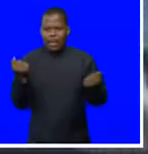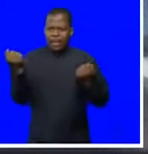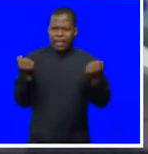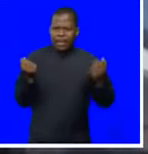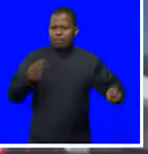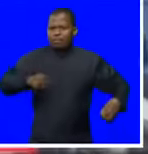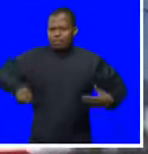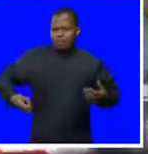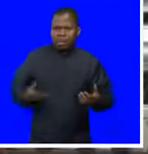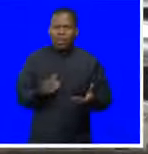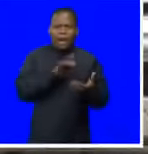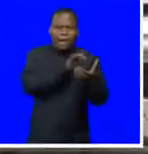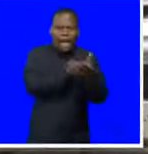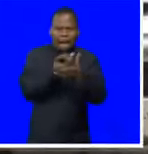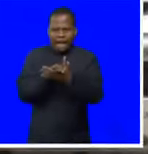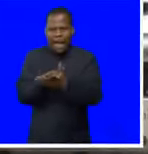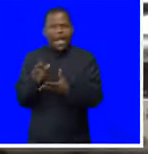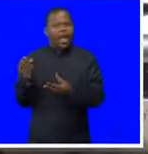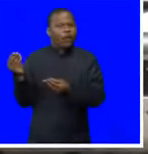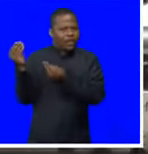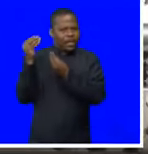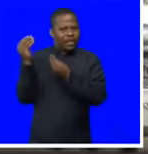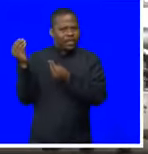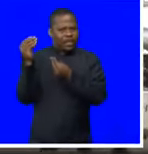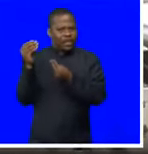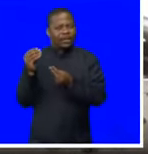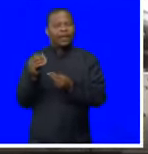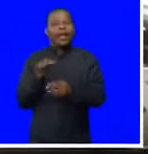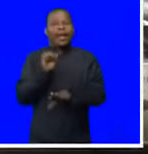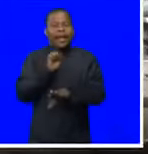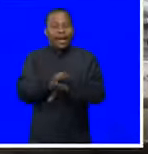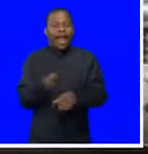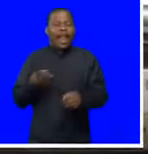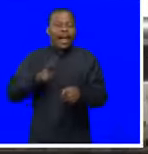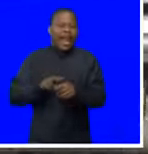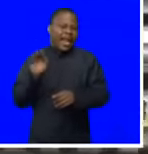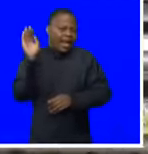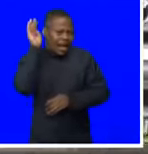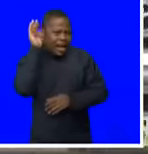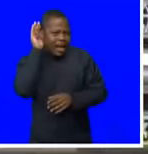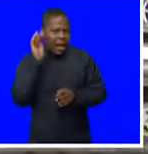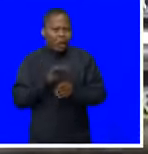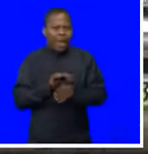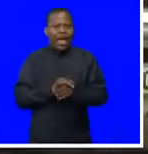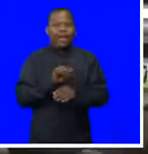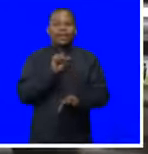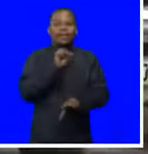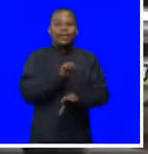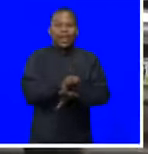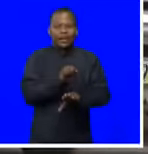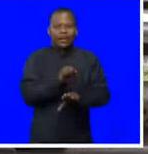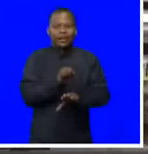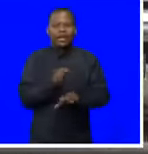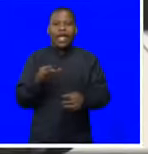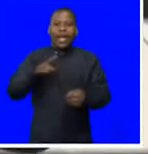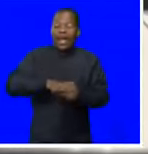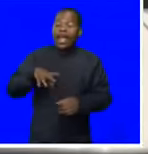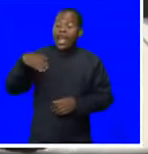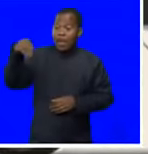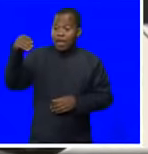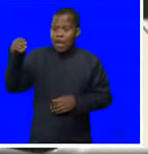bambise inhlangothi lebetifundzisa ngekulalelisisa loko bebakusho basaseke lowo mzuzwana bemukele nalawo